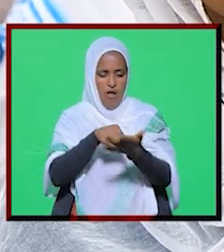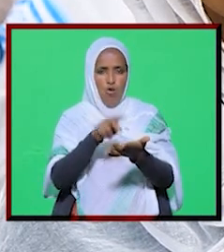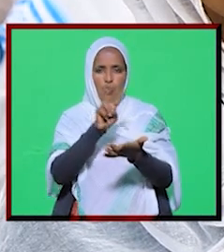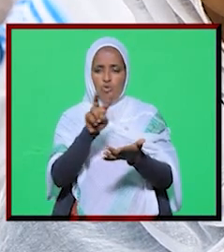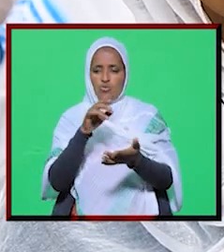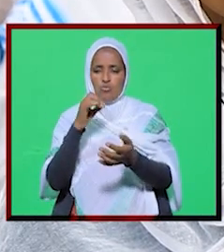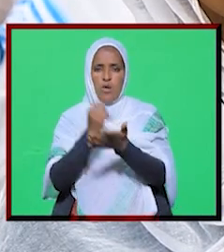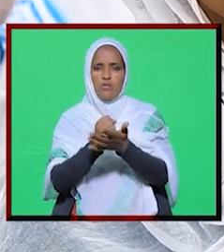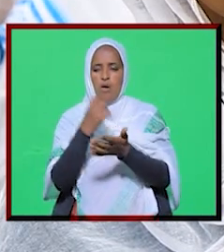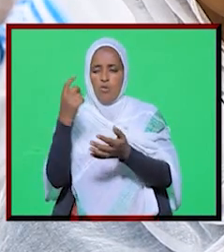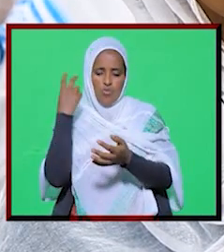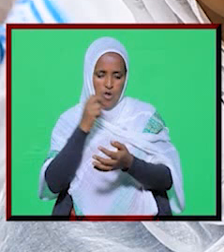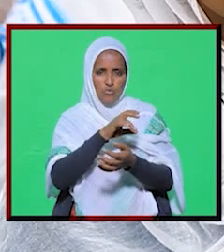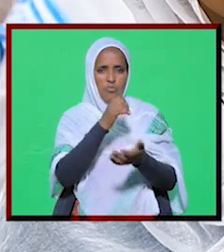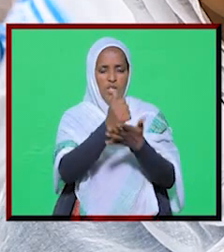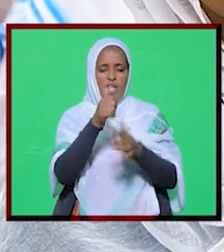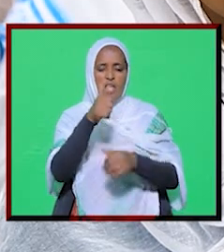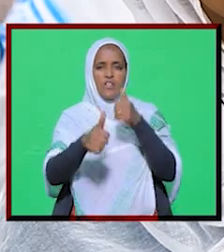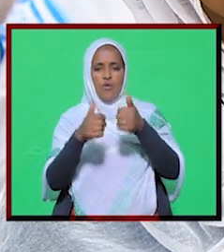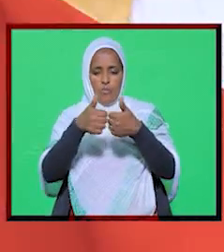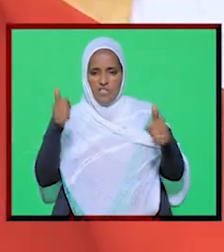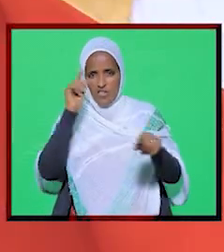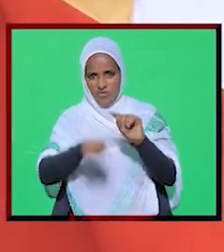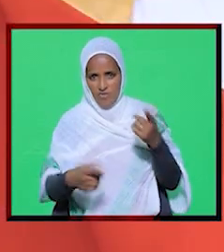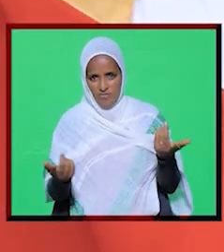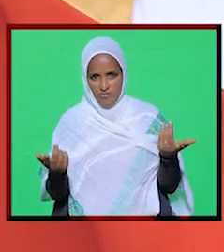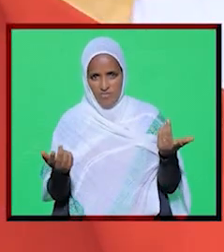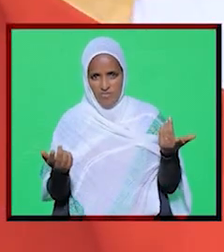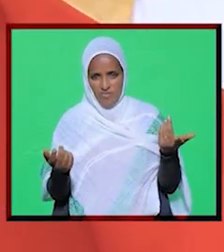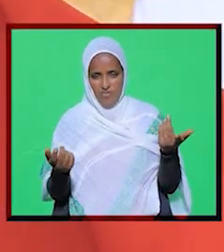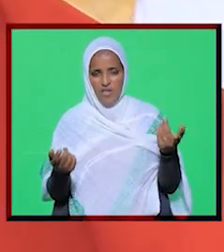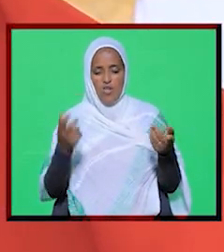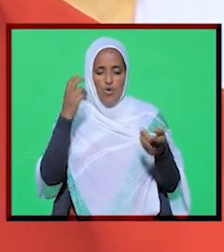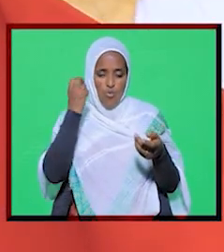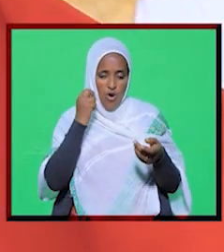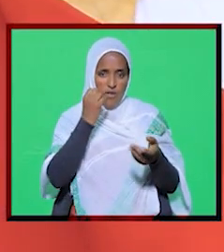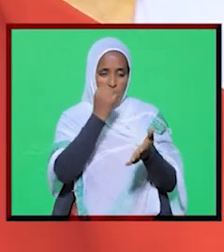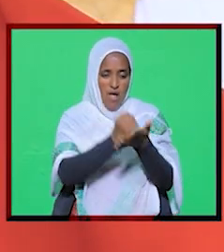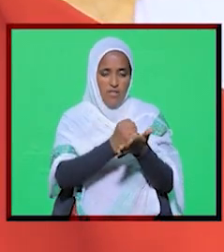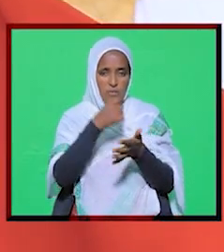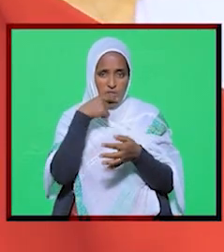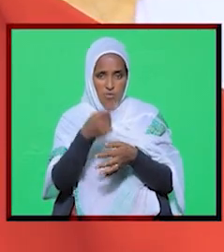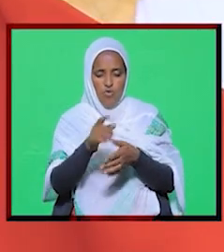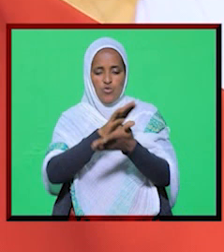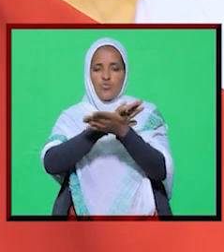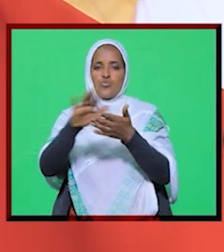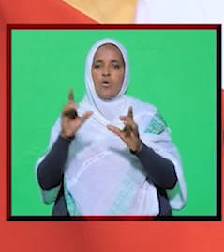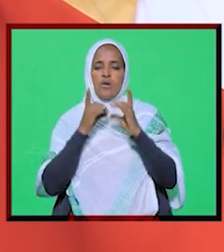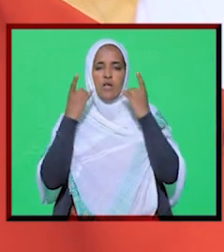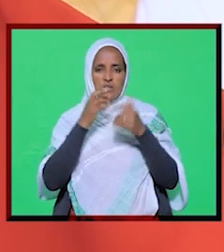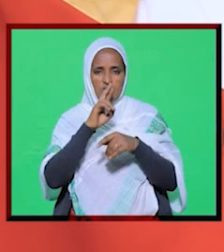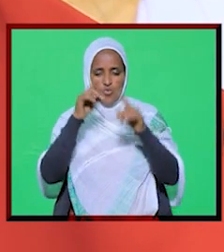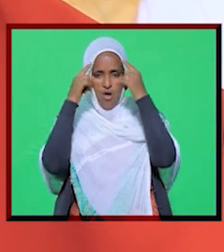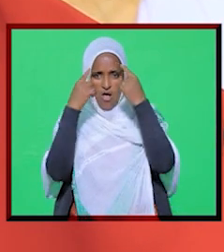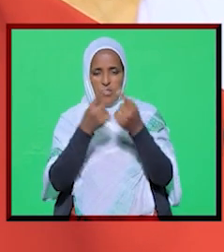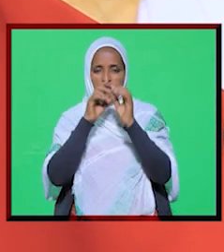ብትመቱት ሁለቱ ማህተም አንዱ የወርቅ አንዱ የብረት የትኛው መሆኑን ለመለየት አይቻልም። የወርቅ ማህተም የተባሉ ንጹሃን